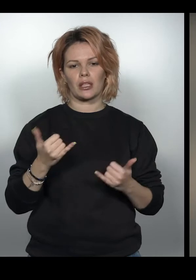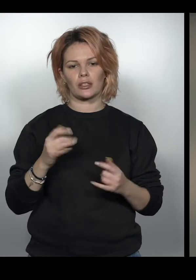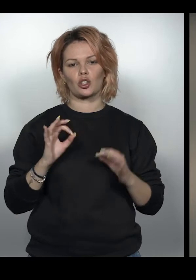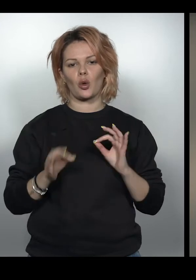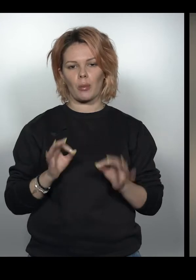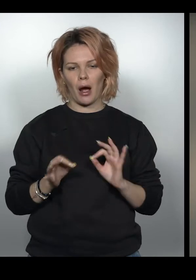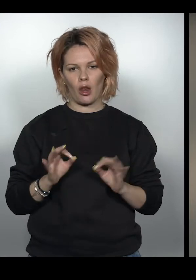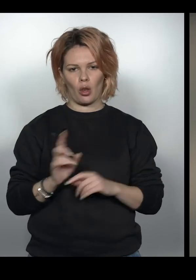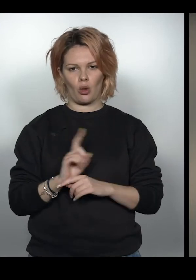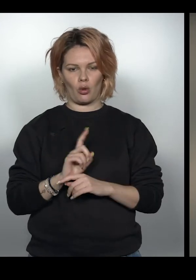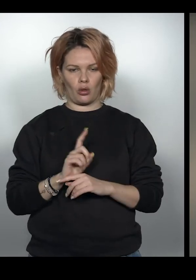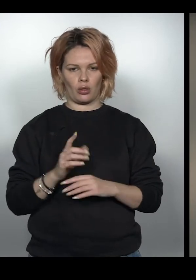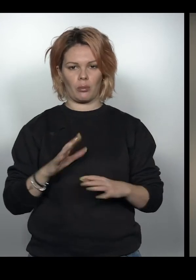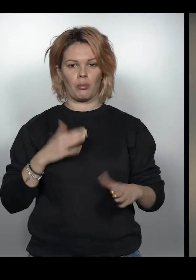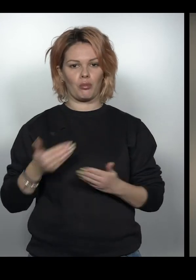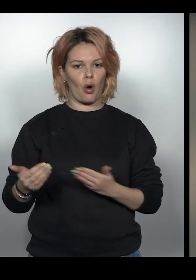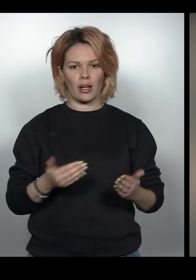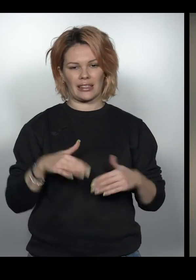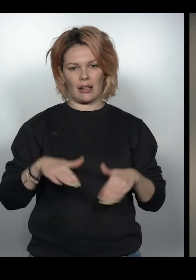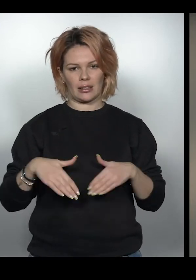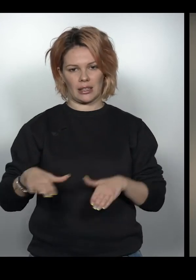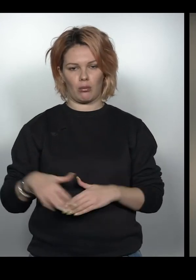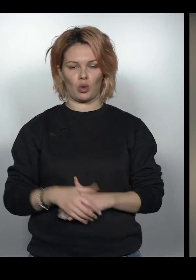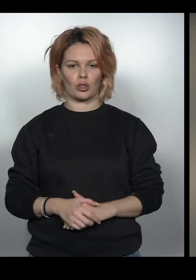зараз нормально, повноцінно покататись на борді?